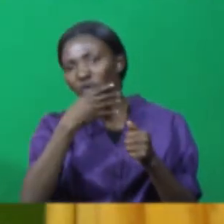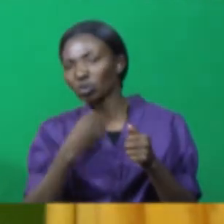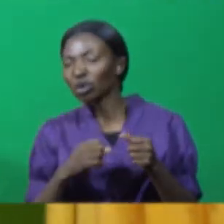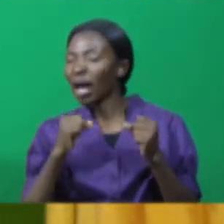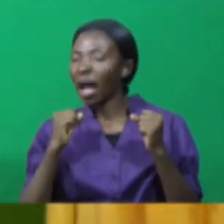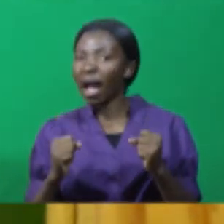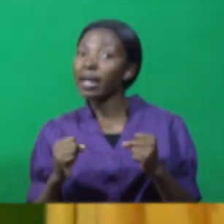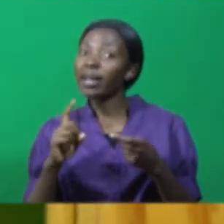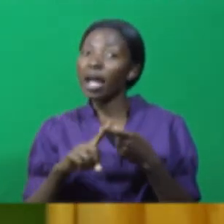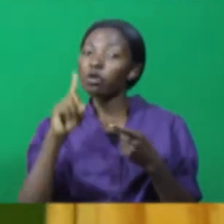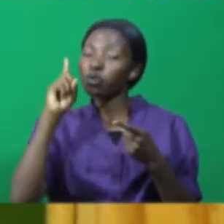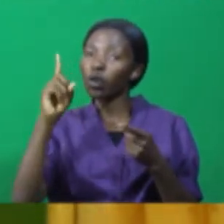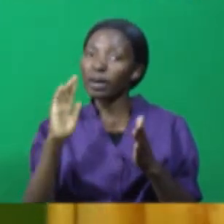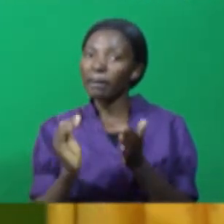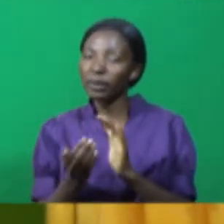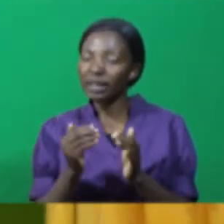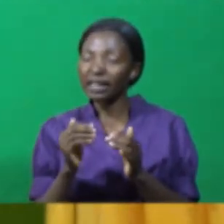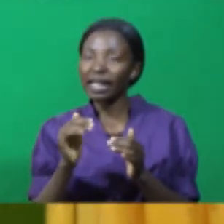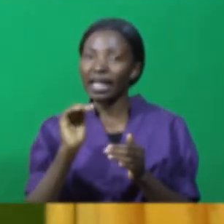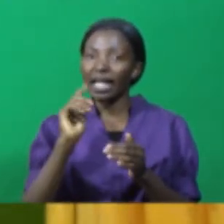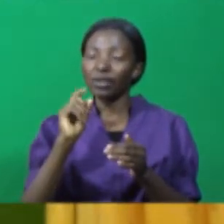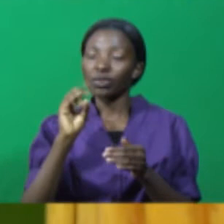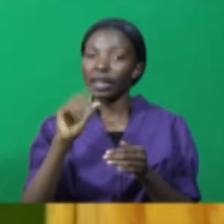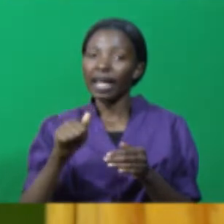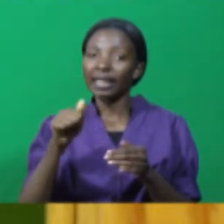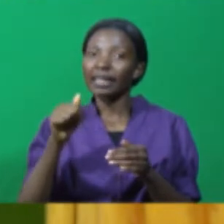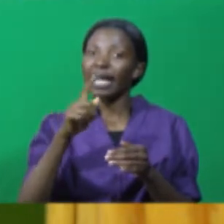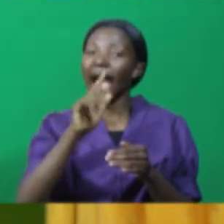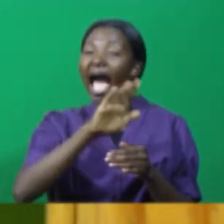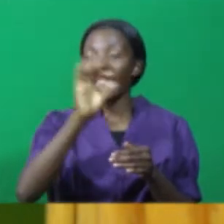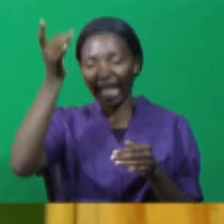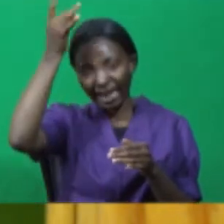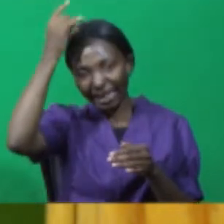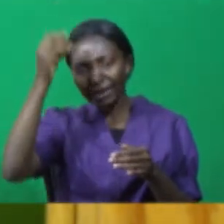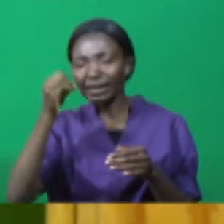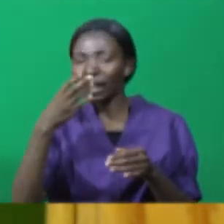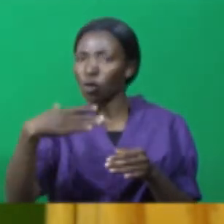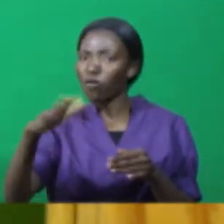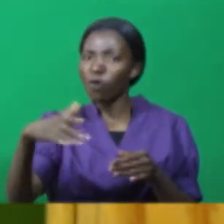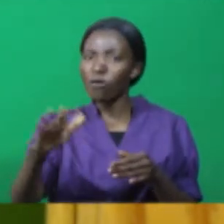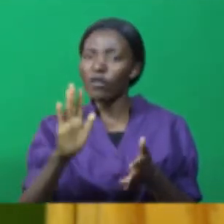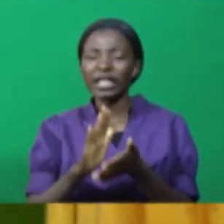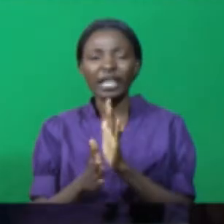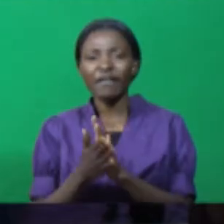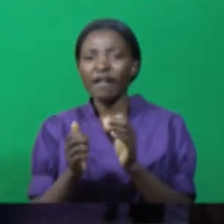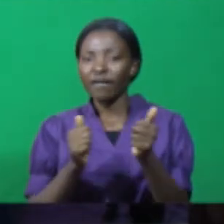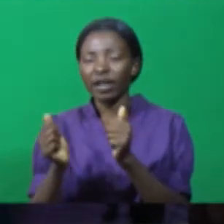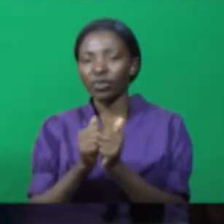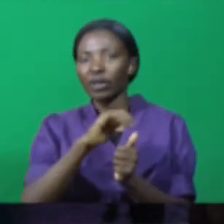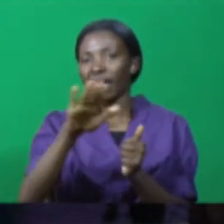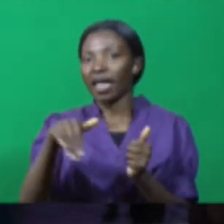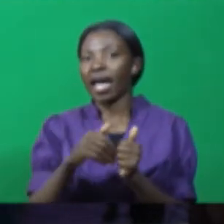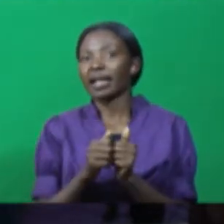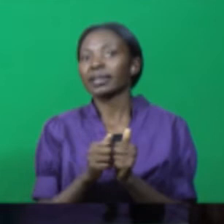Mwari vakamubatsira kuti adzingwe nemaFilistines acho. Because dai akangosara ari koga, vaiti saka iwe uri sei, unosara